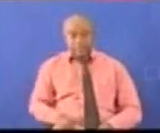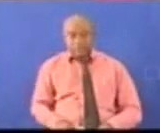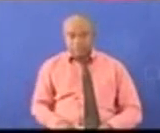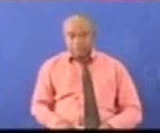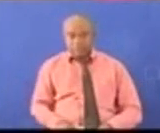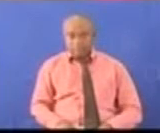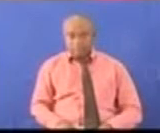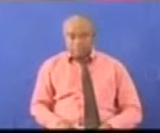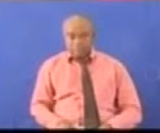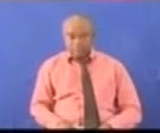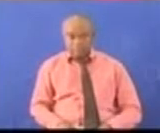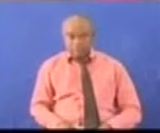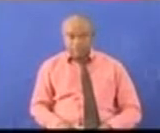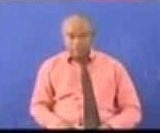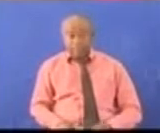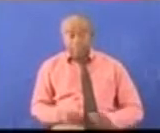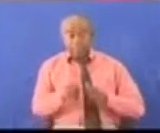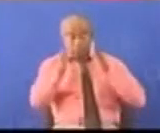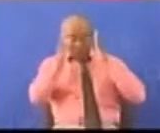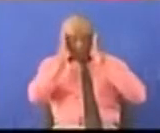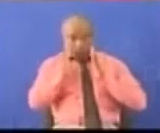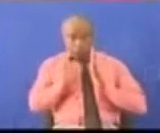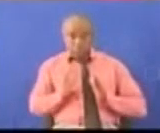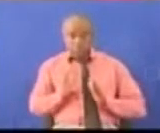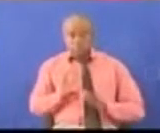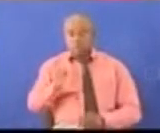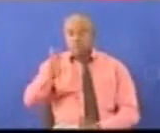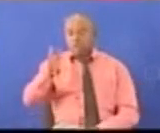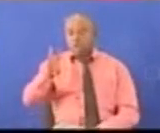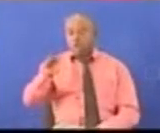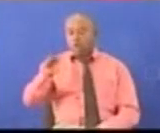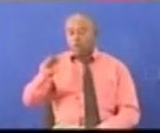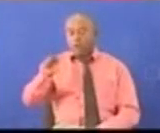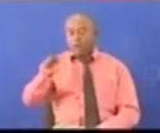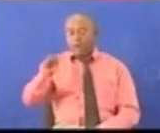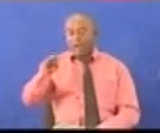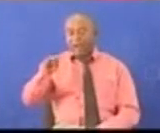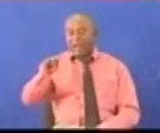ACFTA, Mheshimiwa Wamkele Mene.